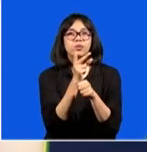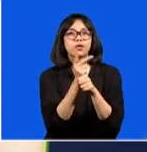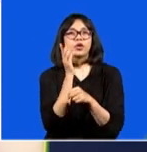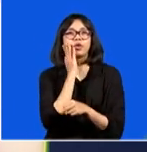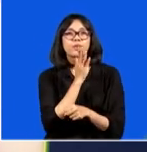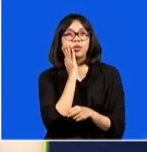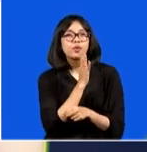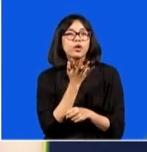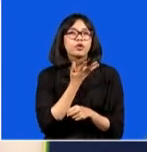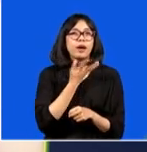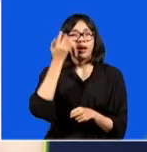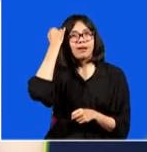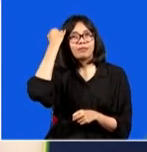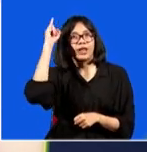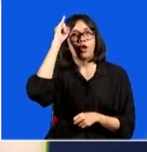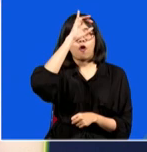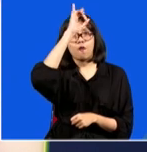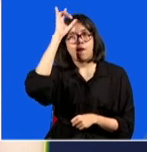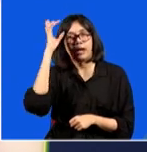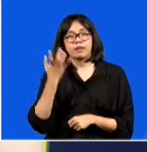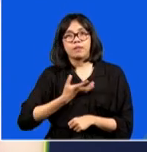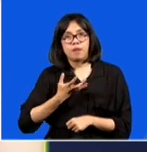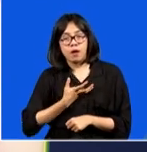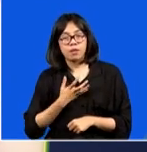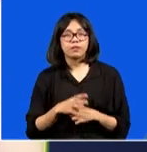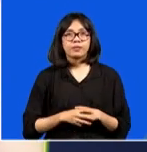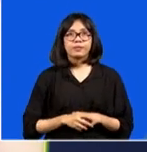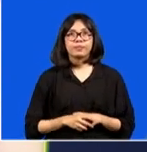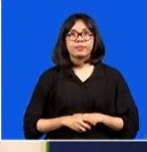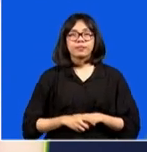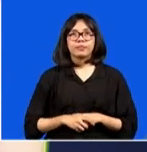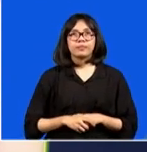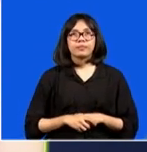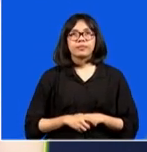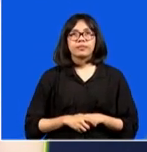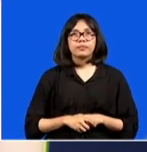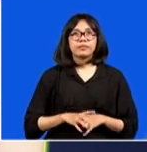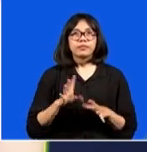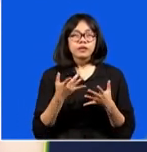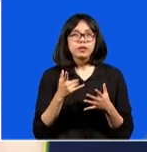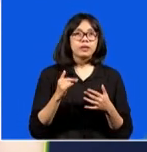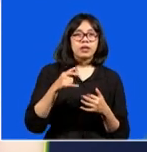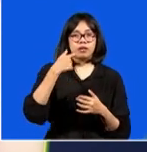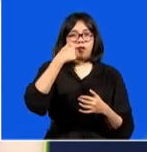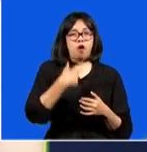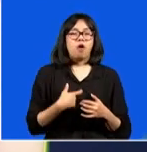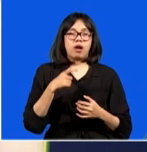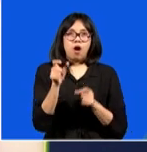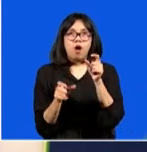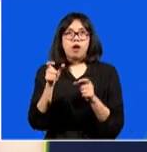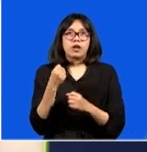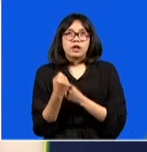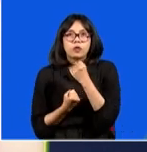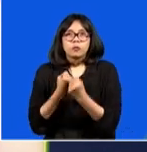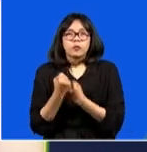untuk berinovasi dan mungkin apa ya to be once juga dalam dalam proses menjadi